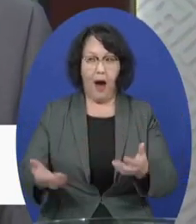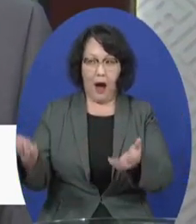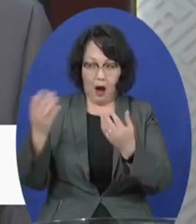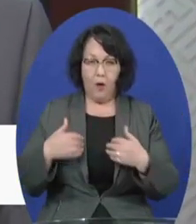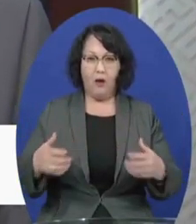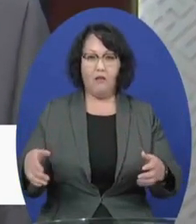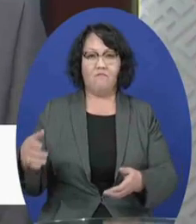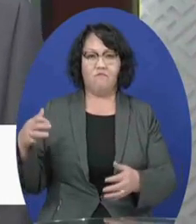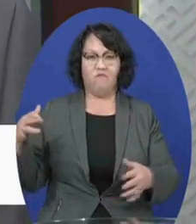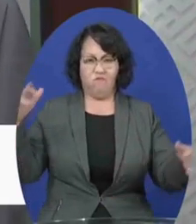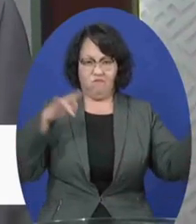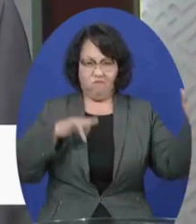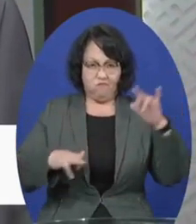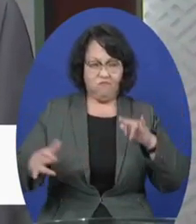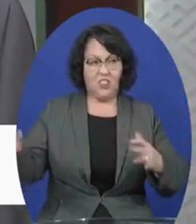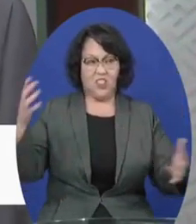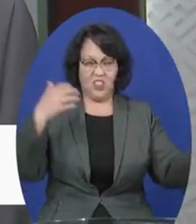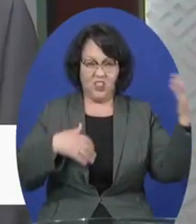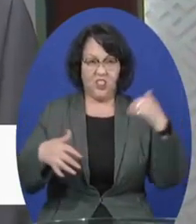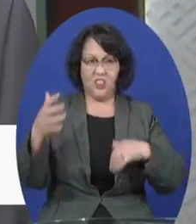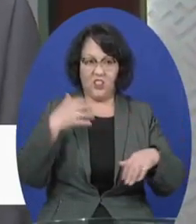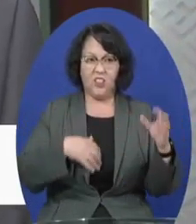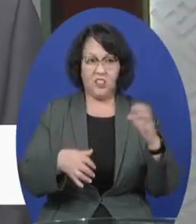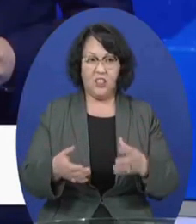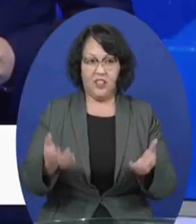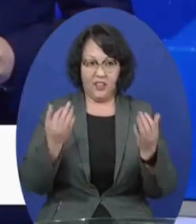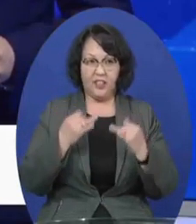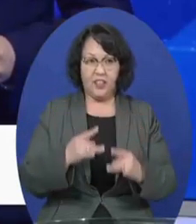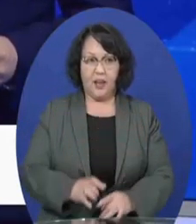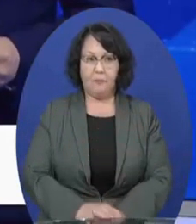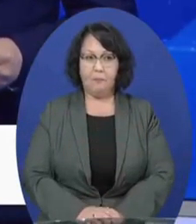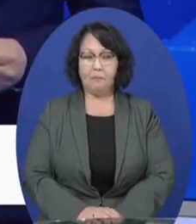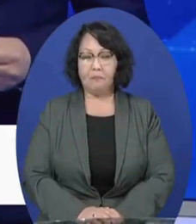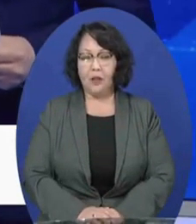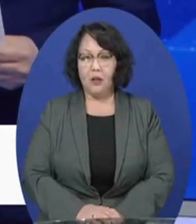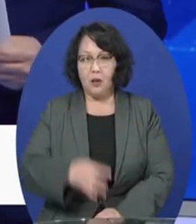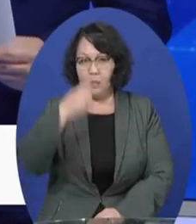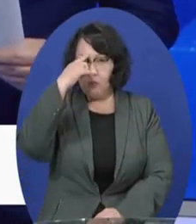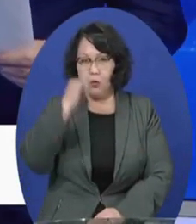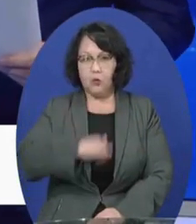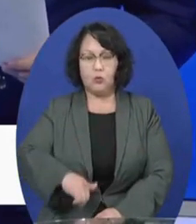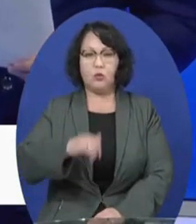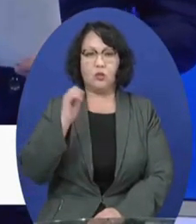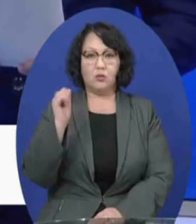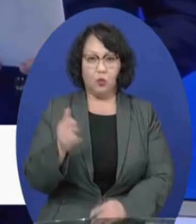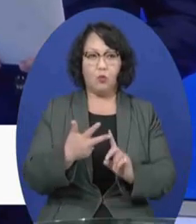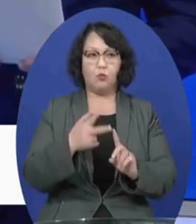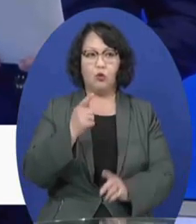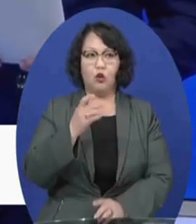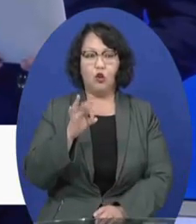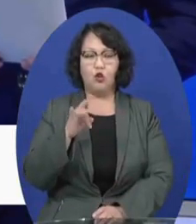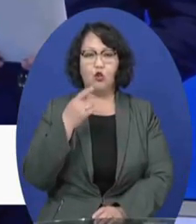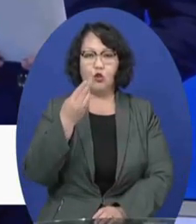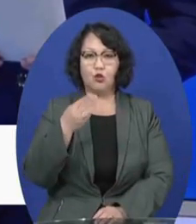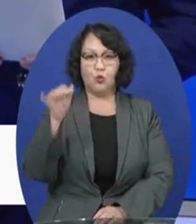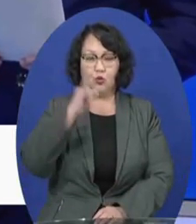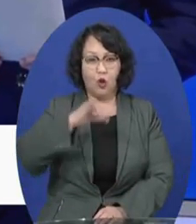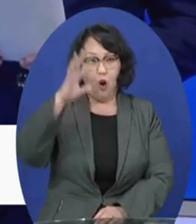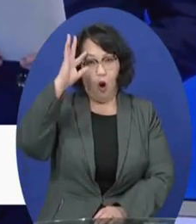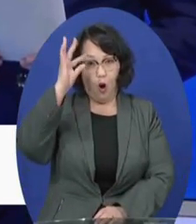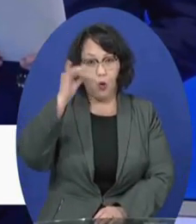хийгдээд нааша тээвэрлэлтэйгээд ирэх байна. За манай улсын 3 дахь хөрш орон мөн оюун санааны